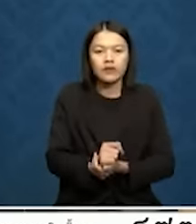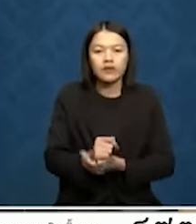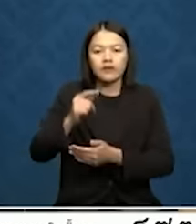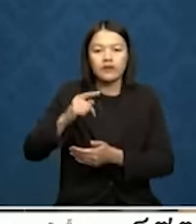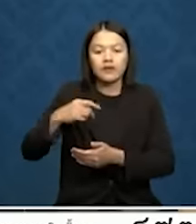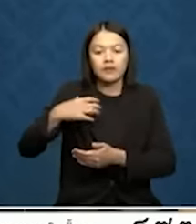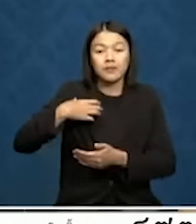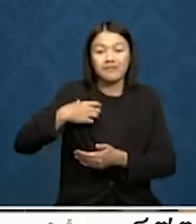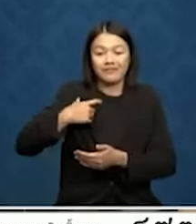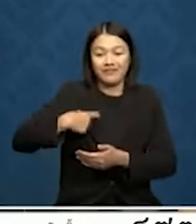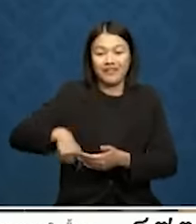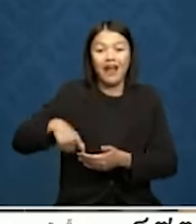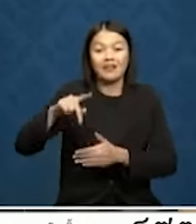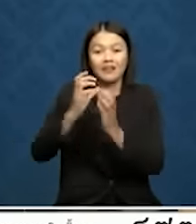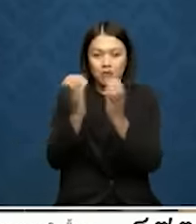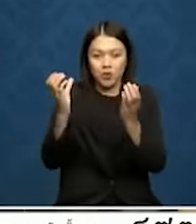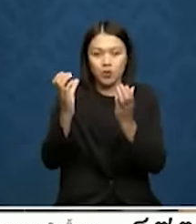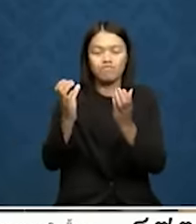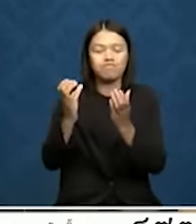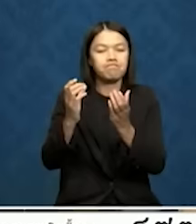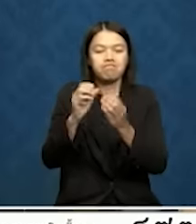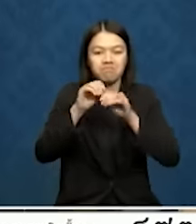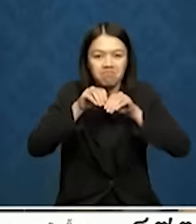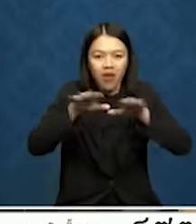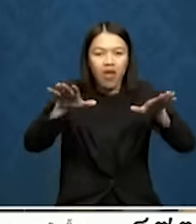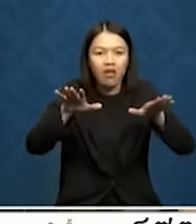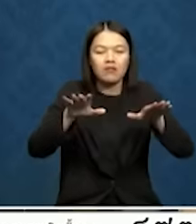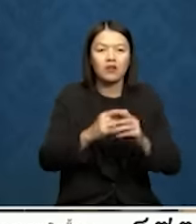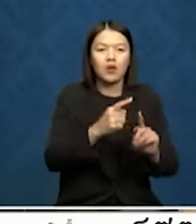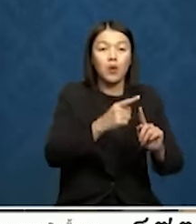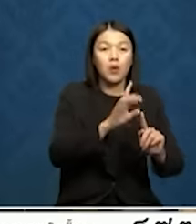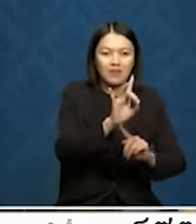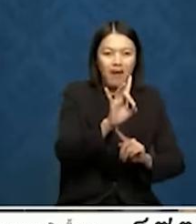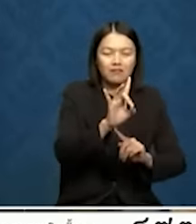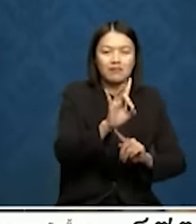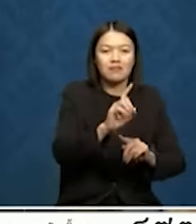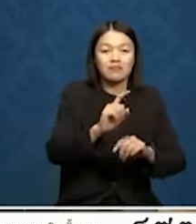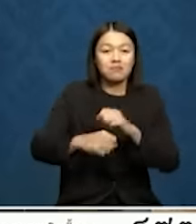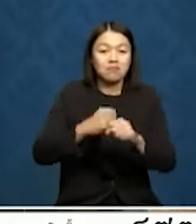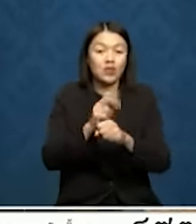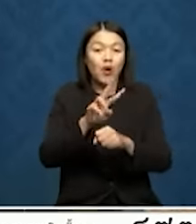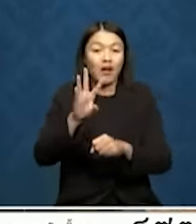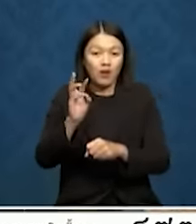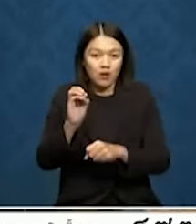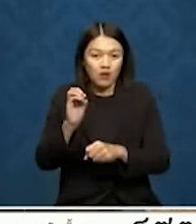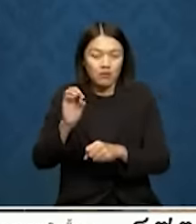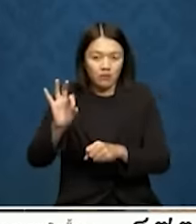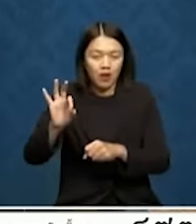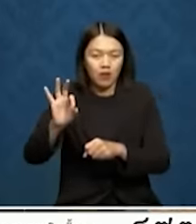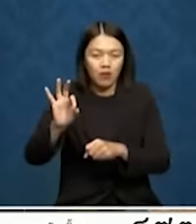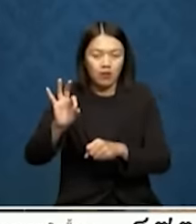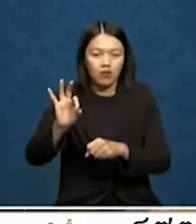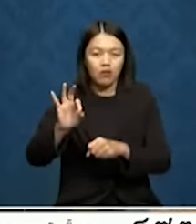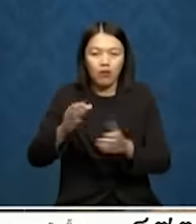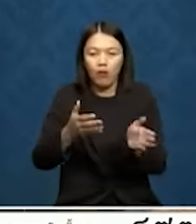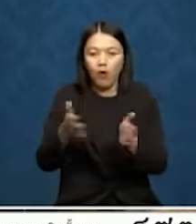นูญในวันที่8พฤษภาคม2549ที่บอกว่าคูหาเลือกตั้งหันออกนอกหน่